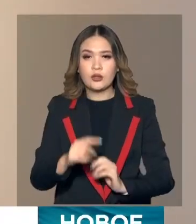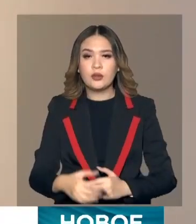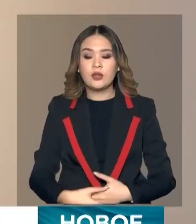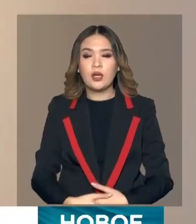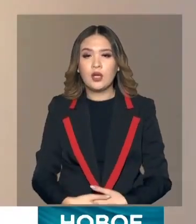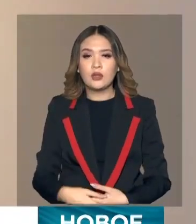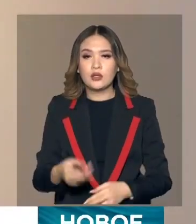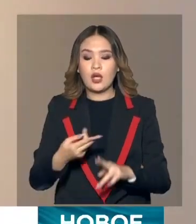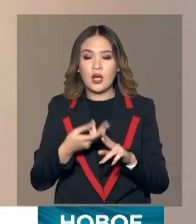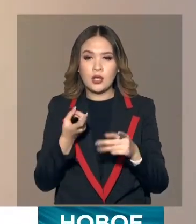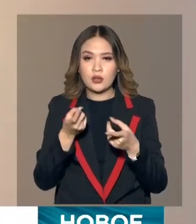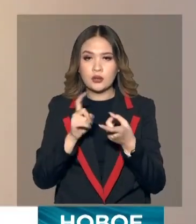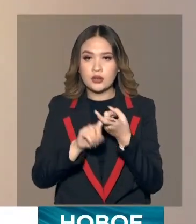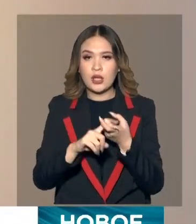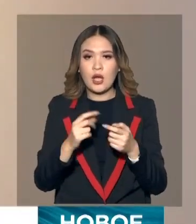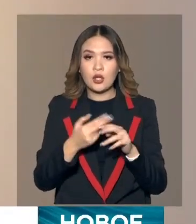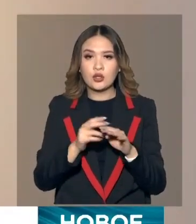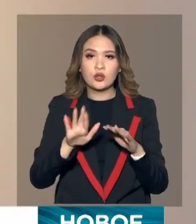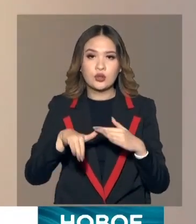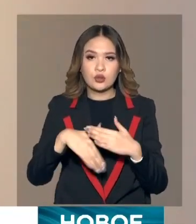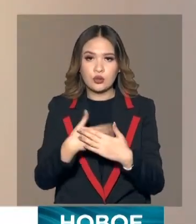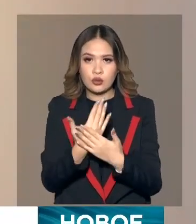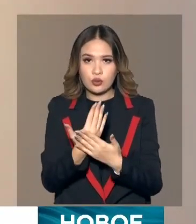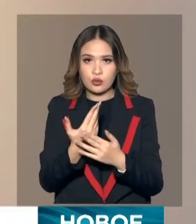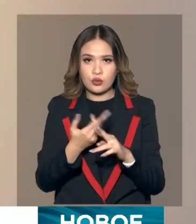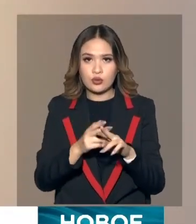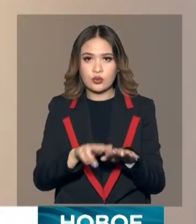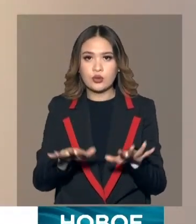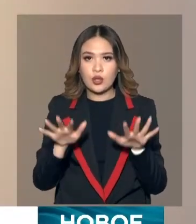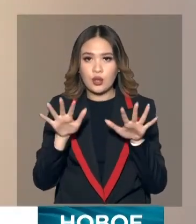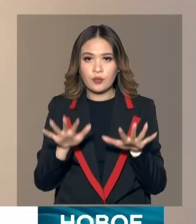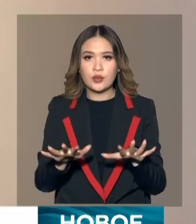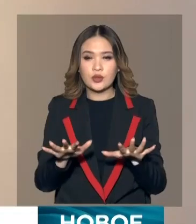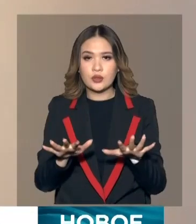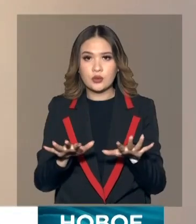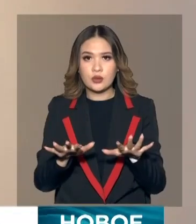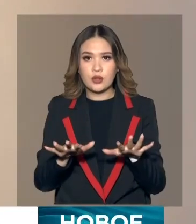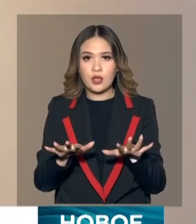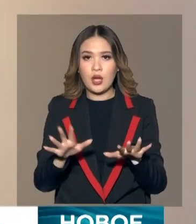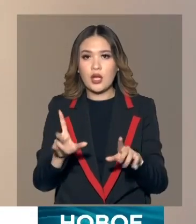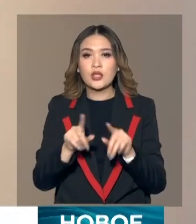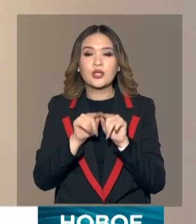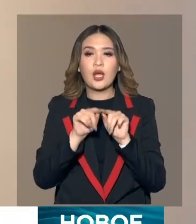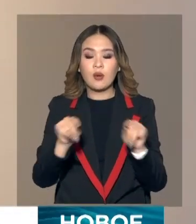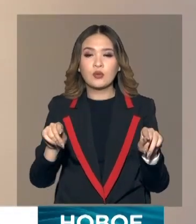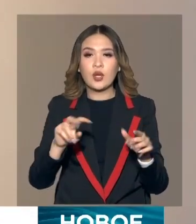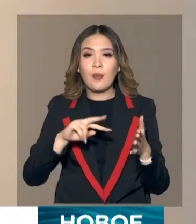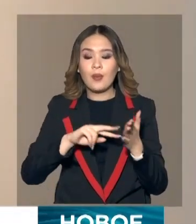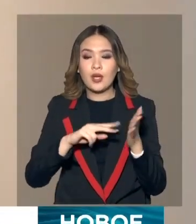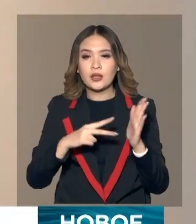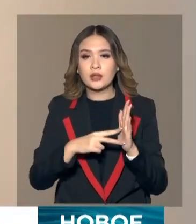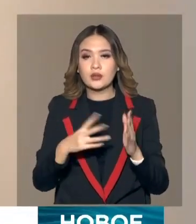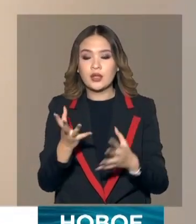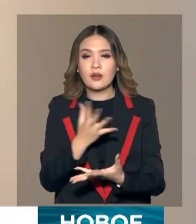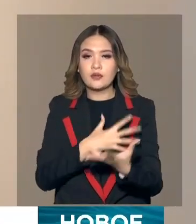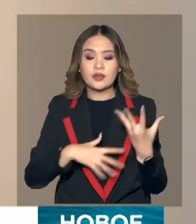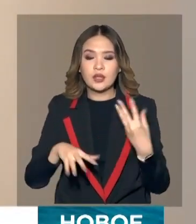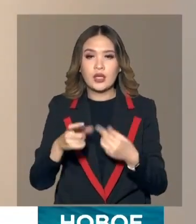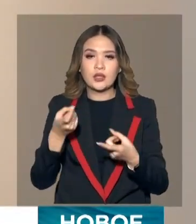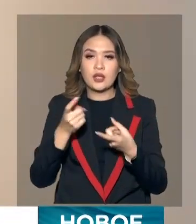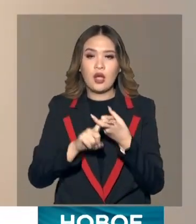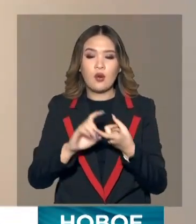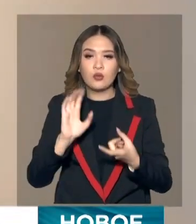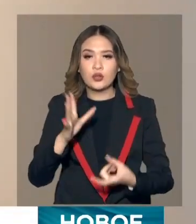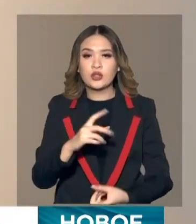Что касается новых предприятий, то тут все предприятия новые, запуск которых запланирован, все будут соответствовать